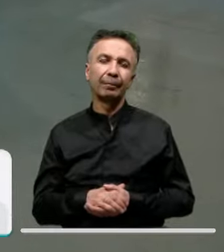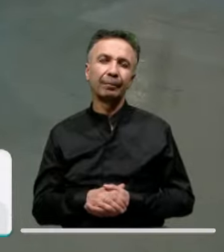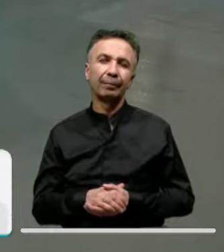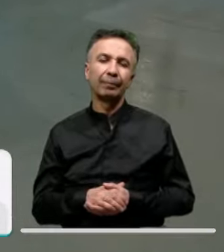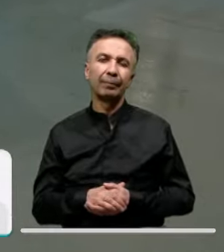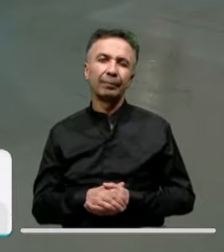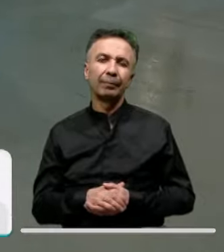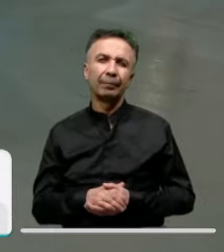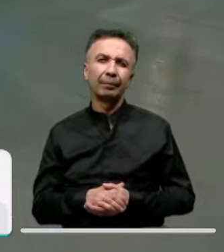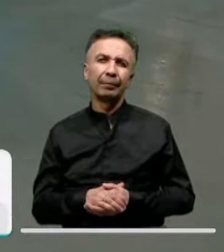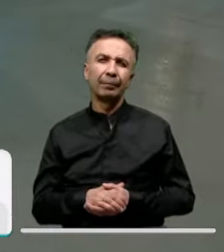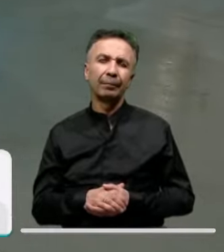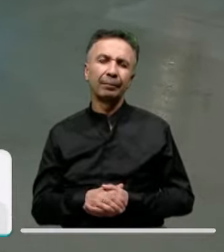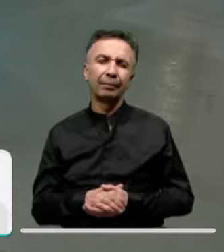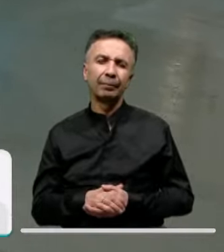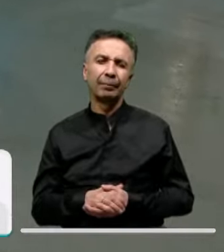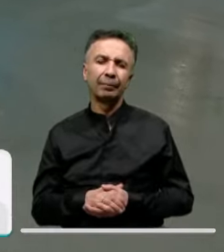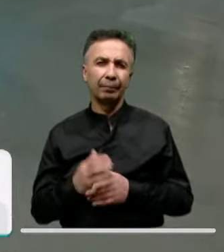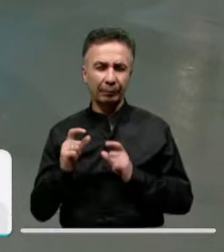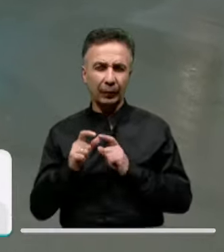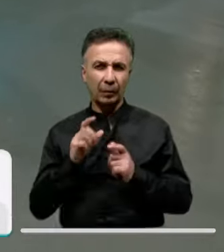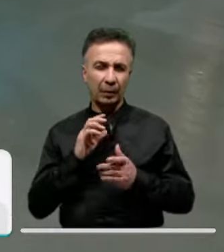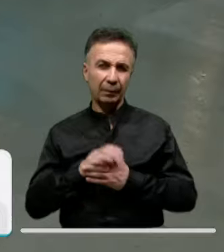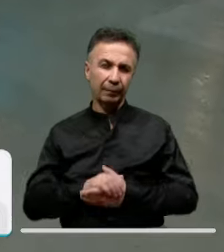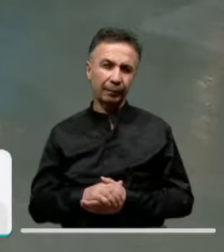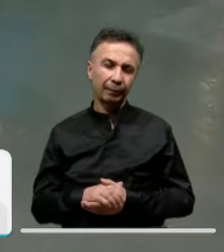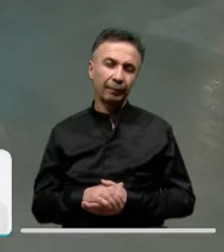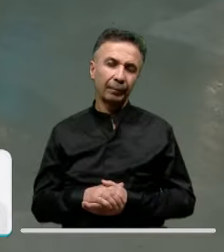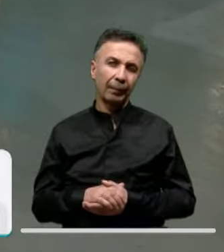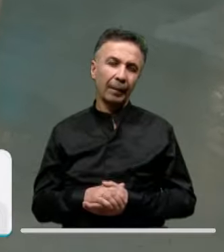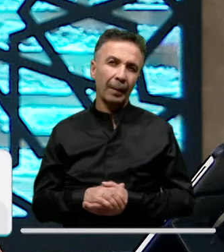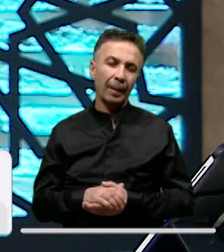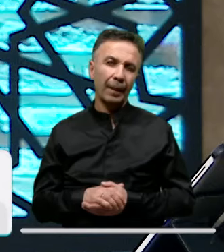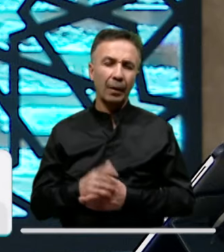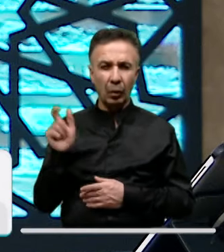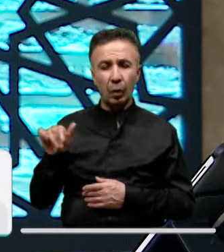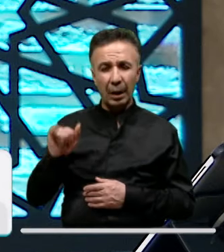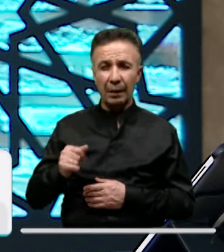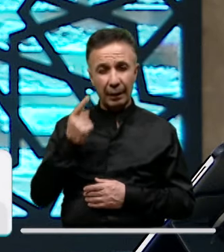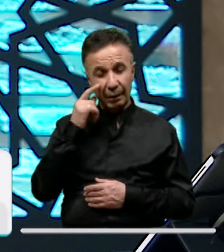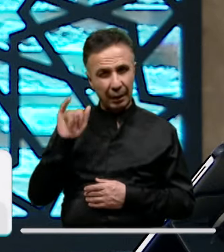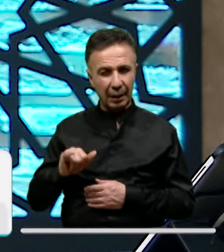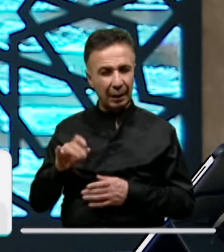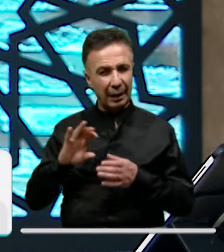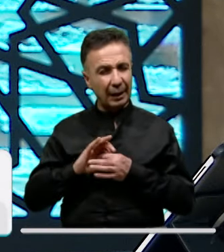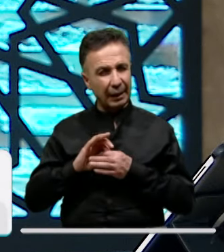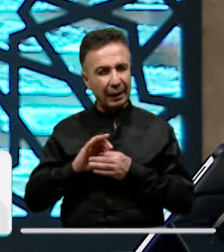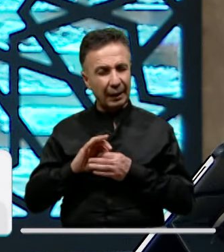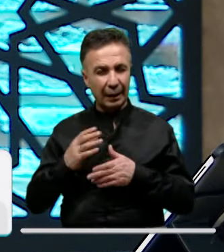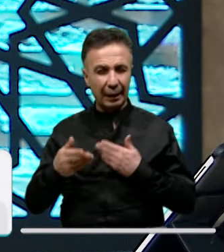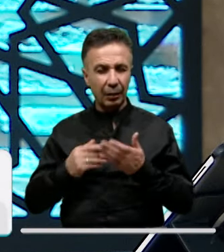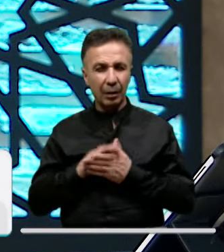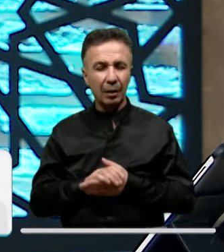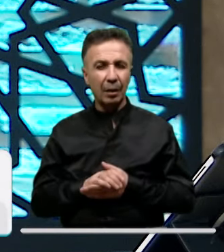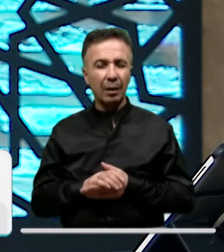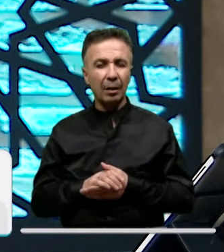kendisinden. Şimdi şöyle bir soru da aslında buradan bir bağlantı girebilir. Kul hakkı ve kamu hakkı üzerine konuşuyoruz ya hocam. Burak Bey diyor